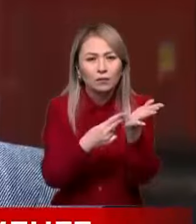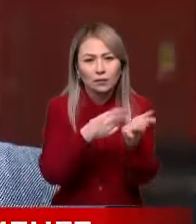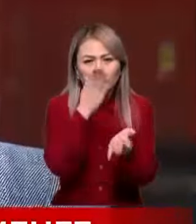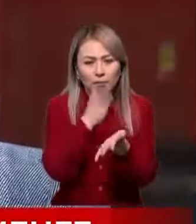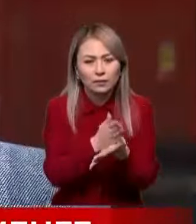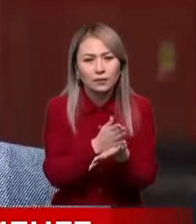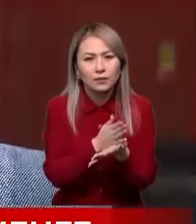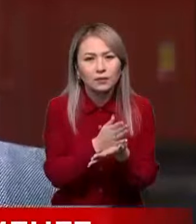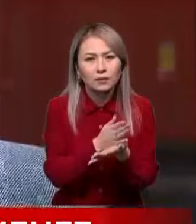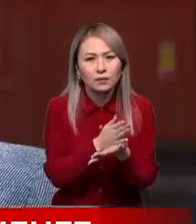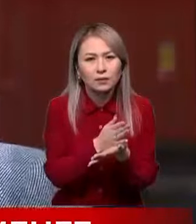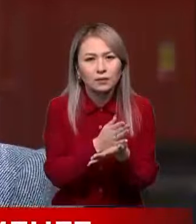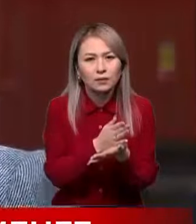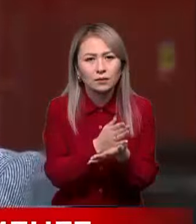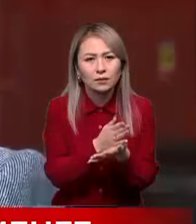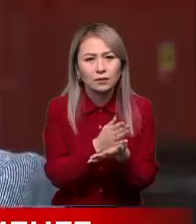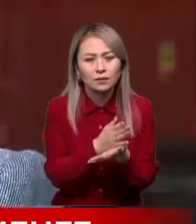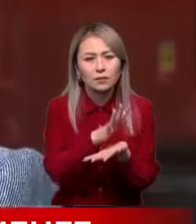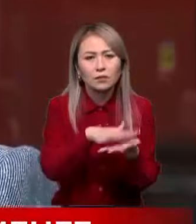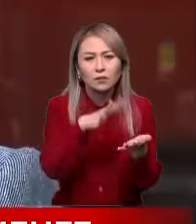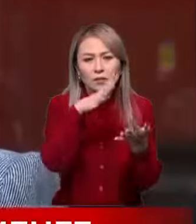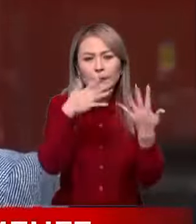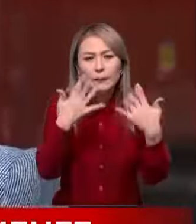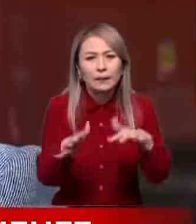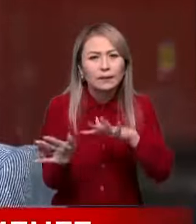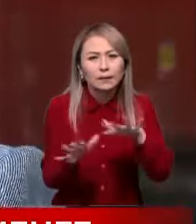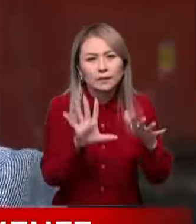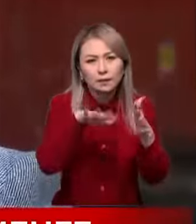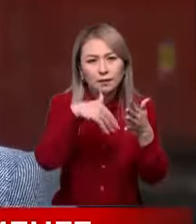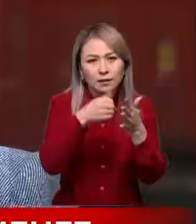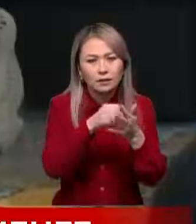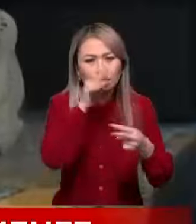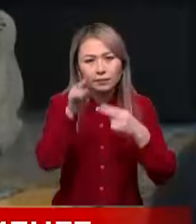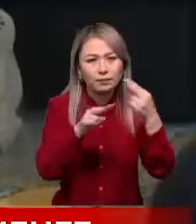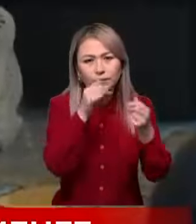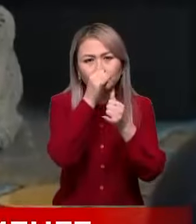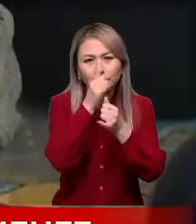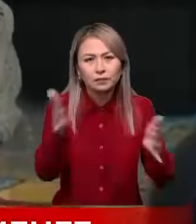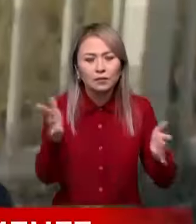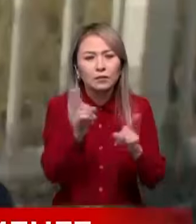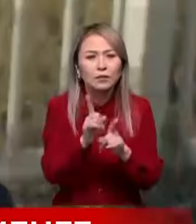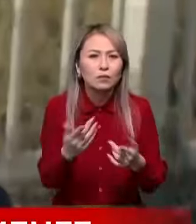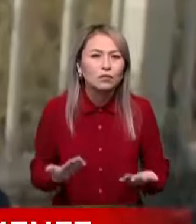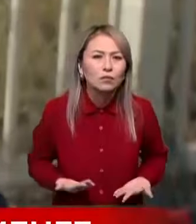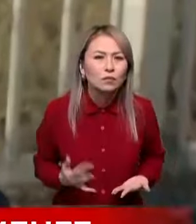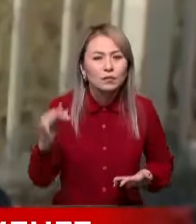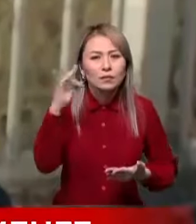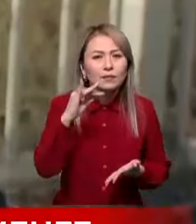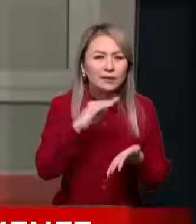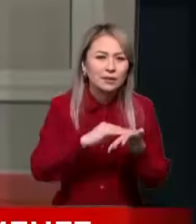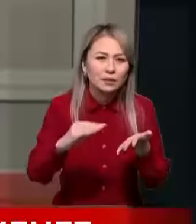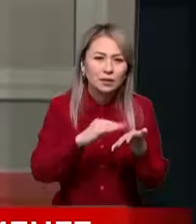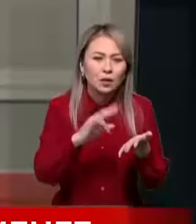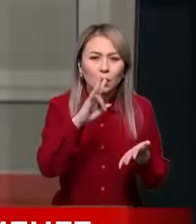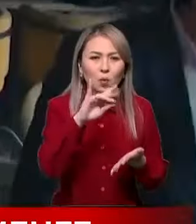барлығын. Бірақ әрине уже арада қаншама жыл өткен, баласымен сол күйінше қауыша алмады. Жаңбырлы ғұмыр драмасының сценарийін жазған